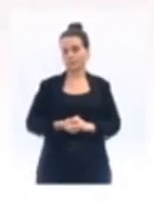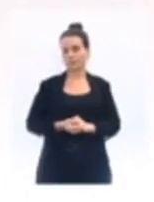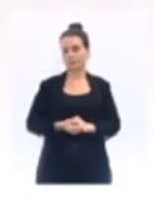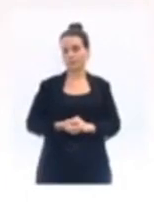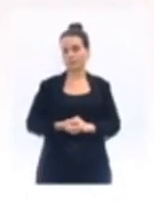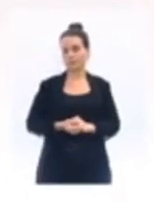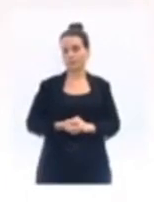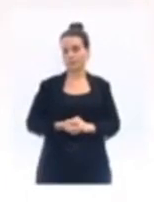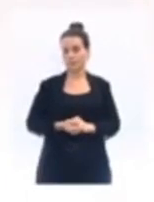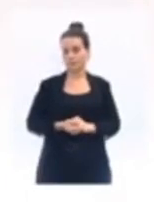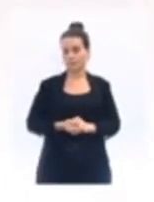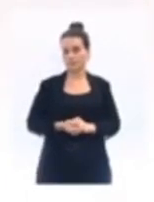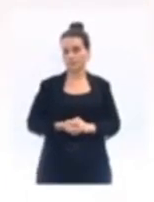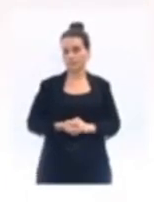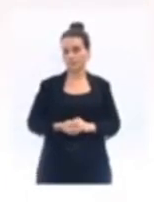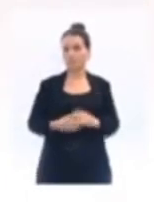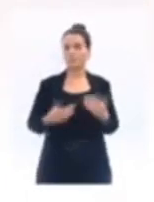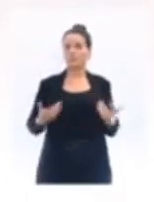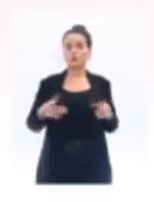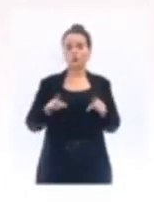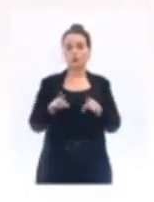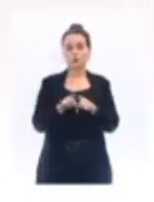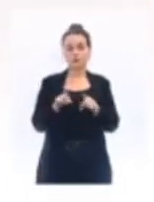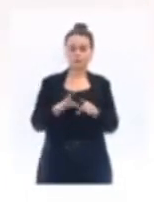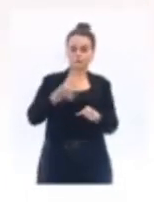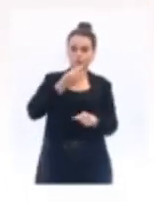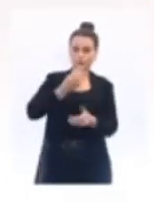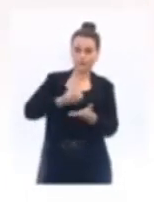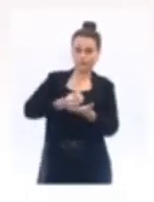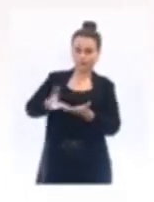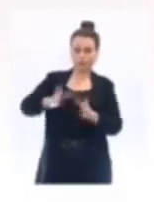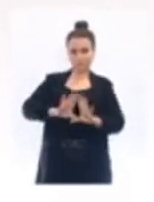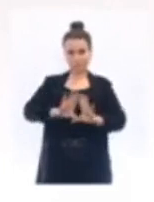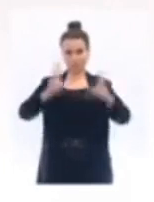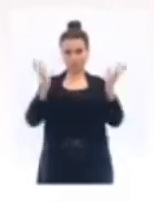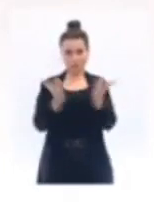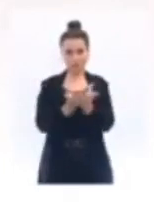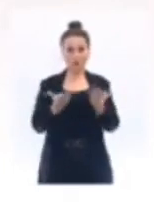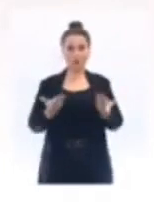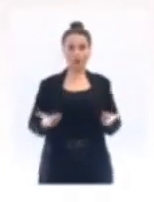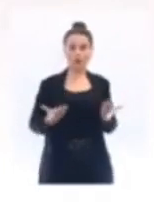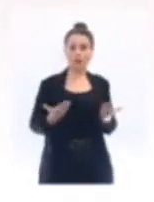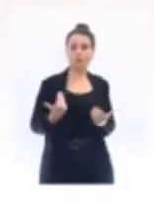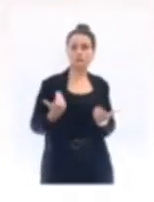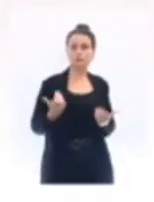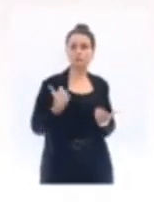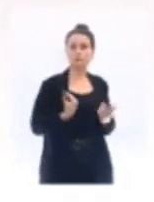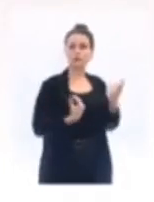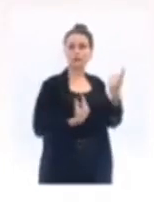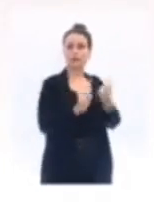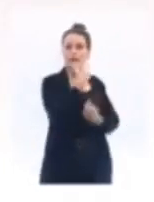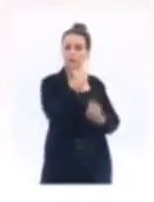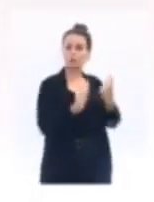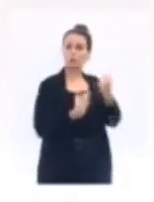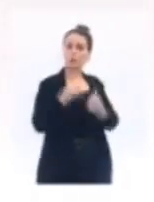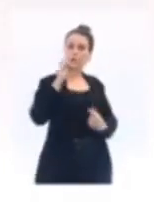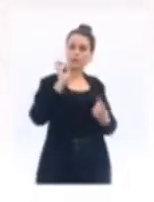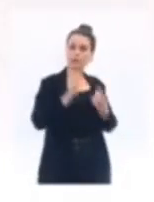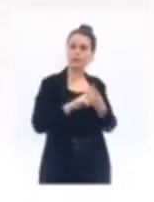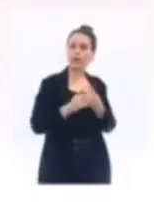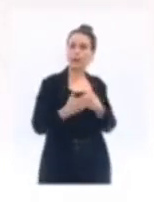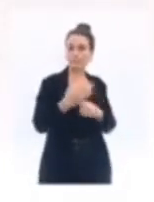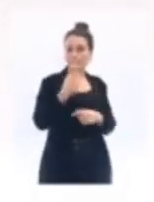regarder, parce que je suis sur ma propre action, ce qui se passe dans les pays qui nous entourent.